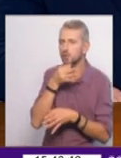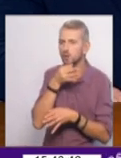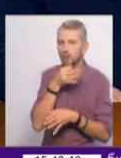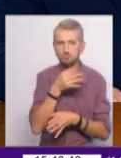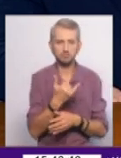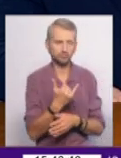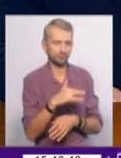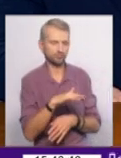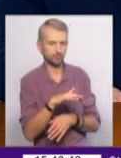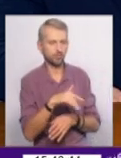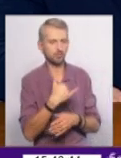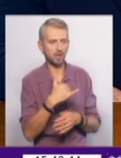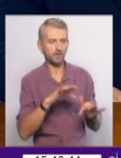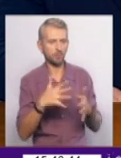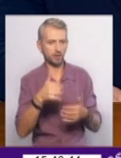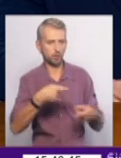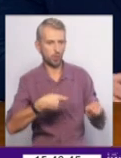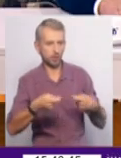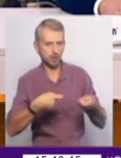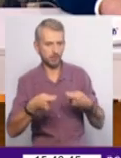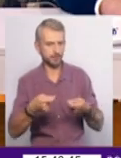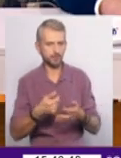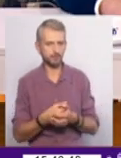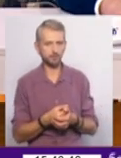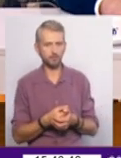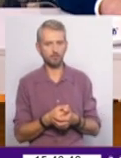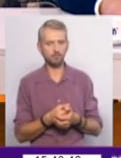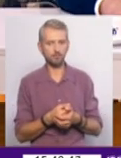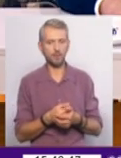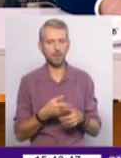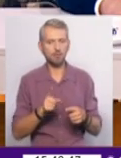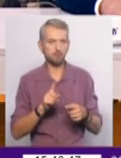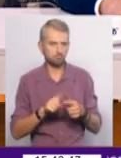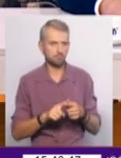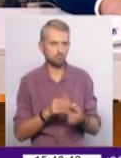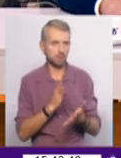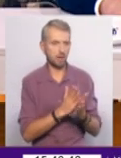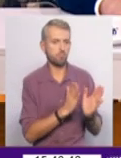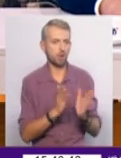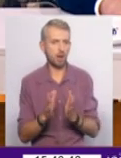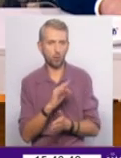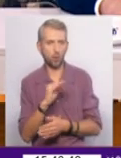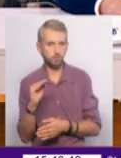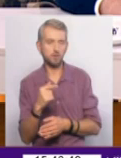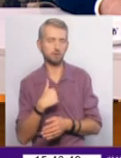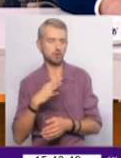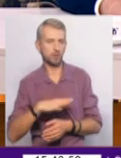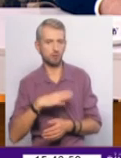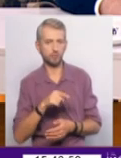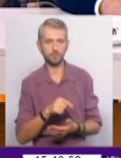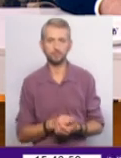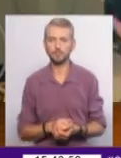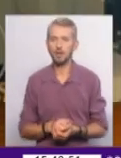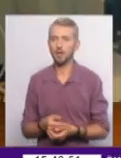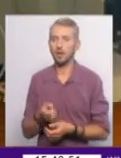процесі. Зараз відбуваються якраз торги, тому що це певна процедура, і ми чекаємо на це. Так,